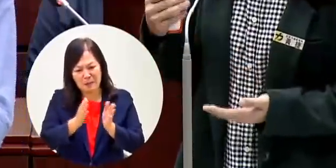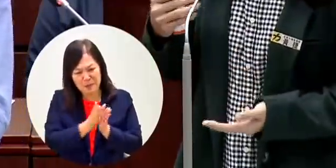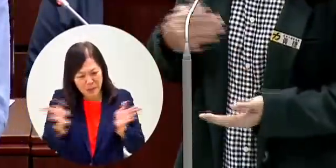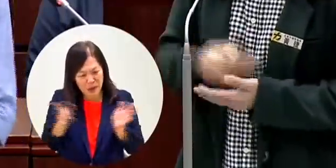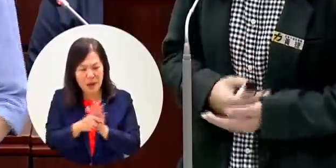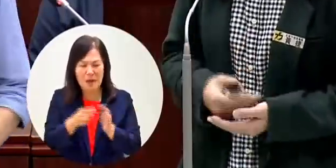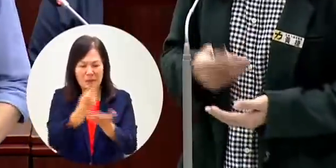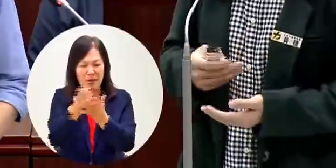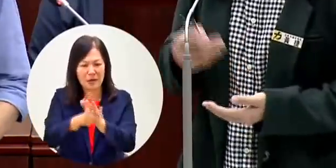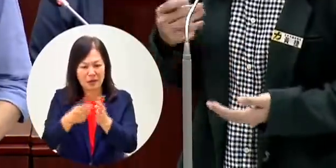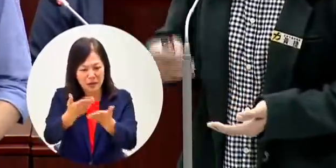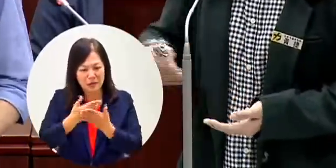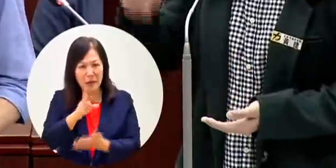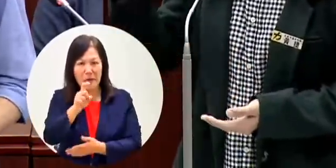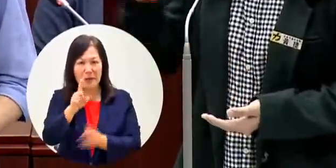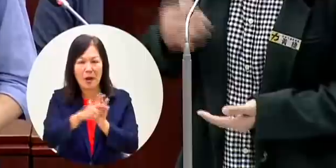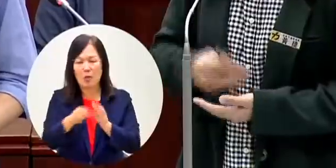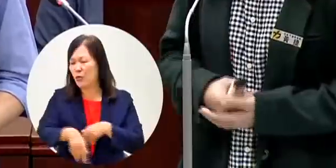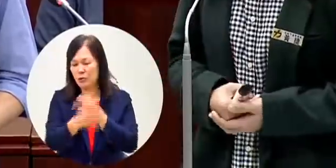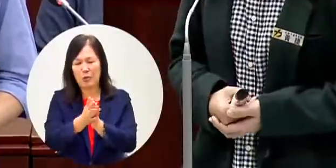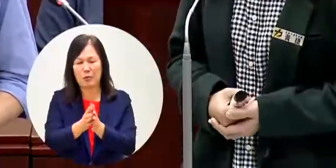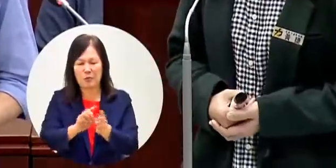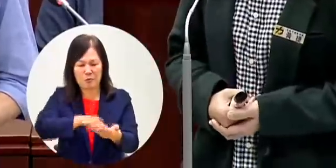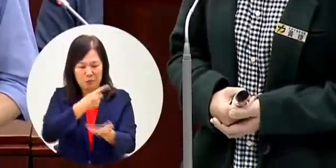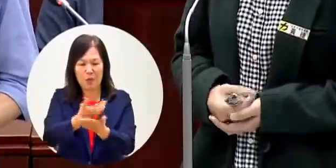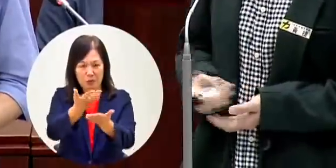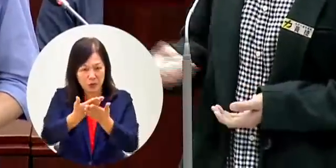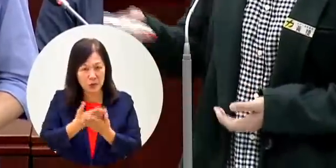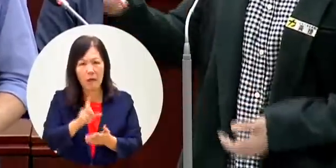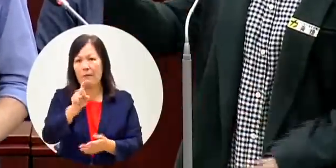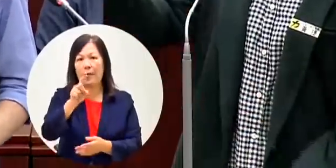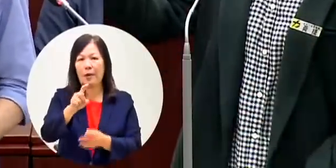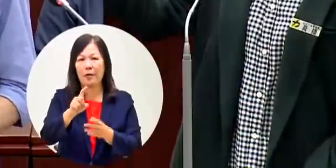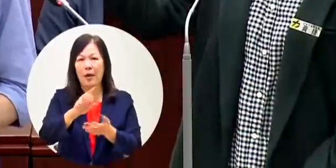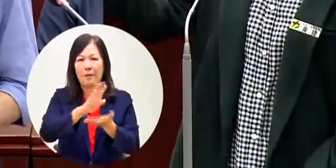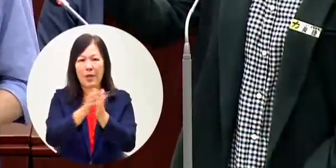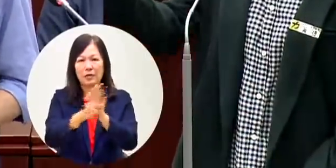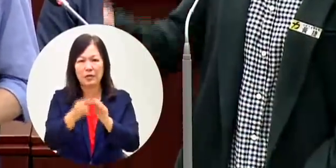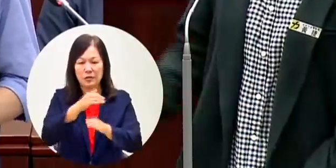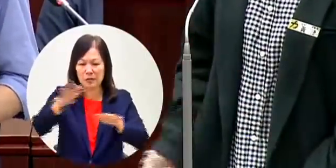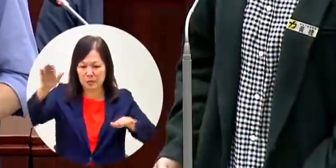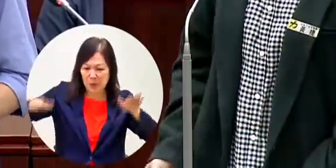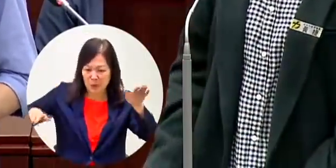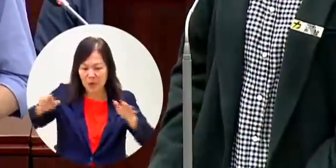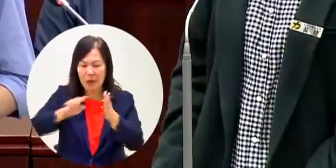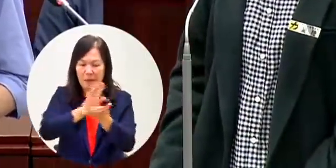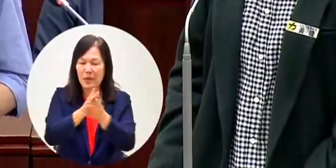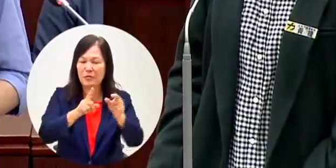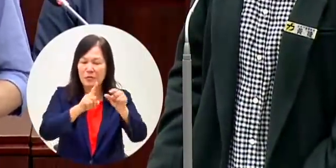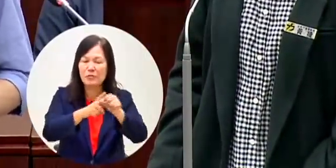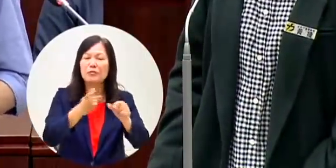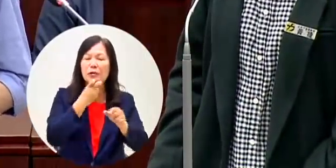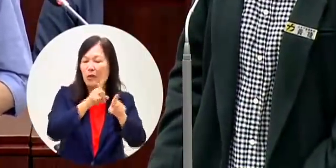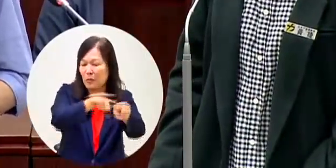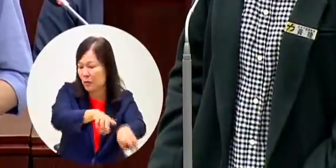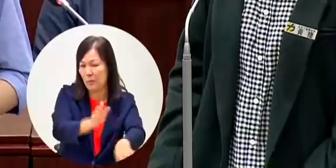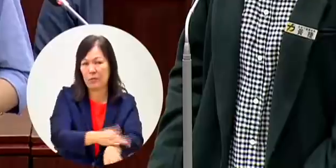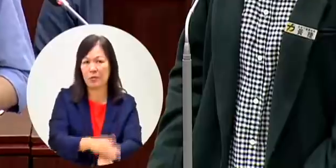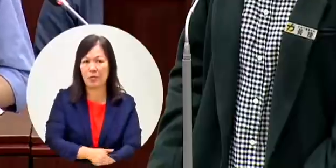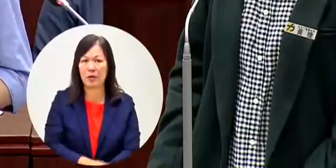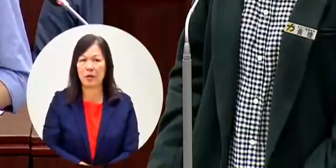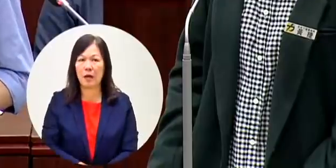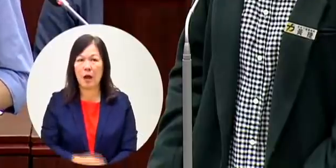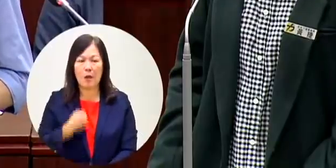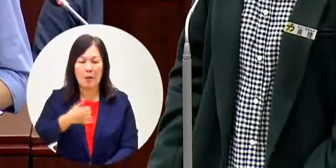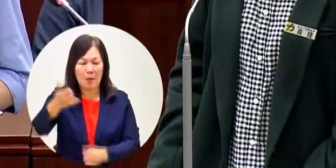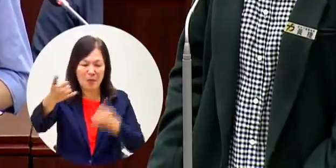收，未来更可能会变成单干户，不要听中央的？ 我们接受到了好多陈情，家长委员会的陈情